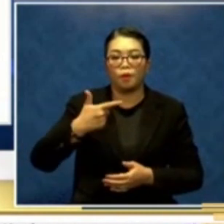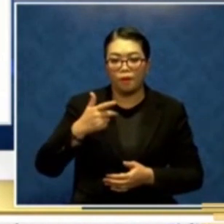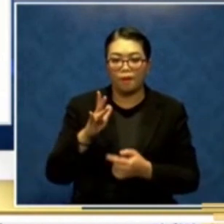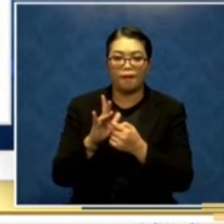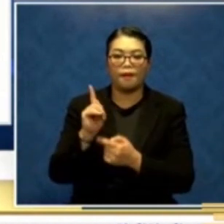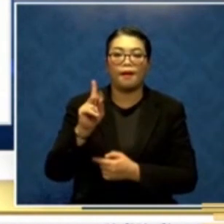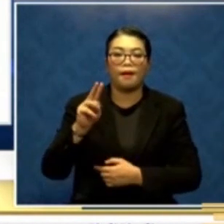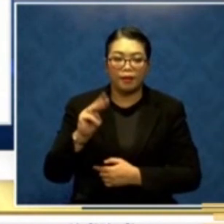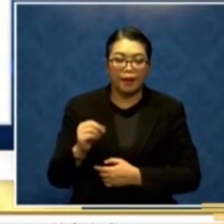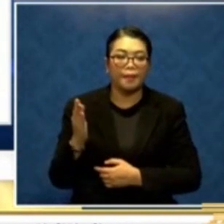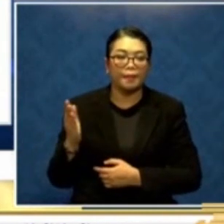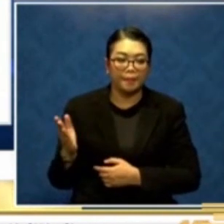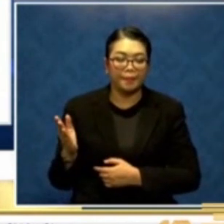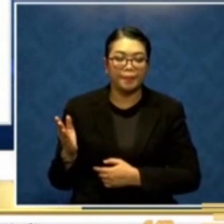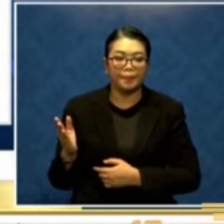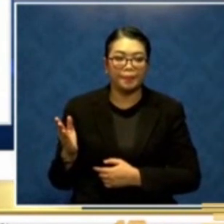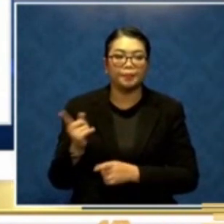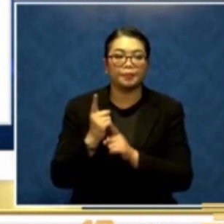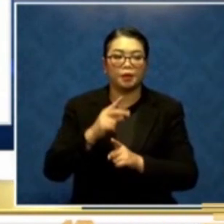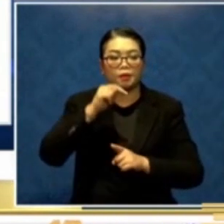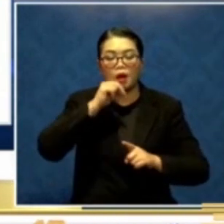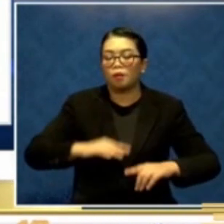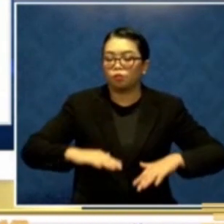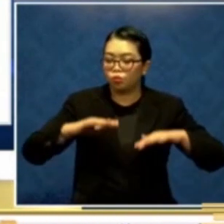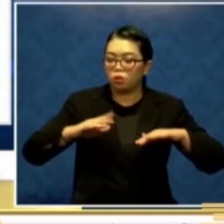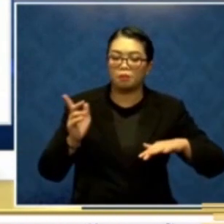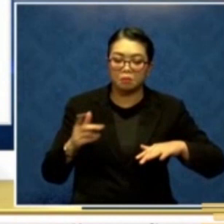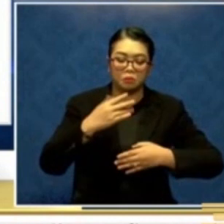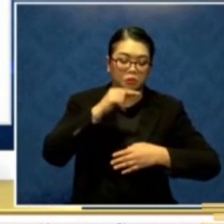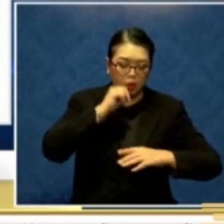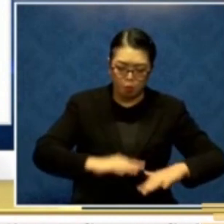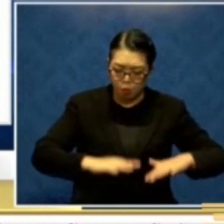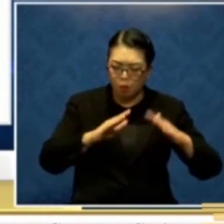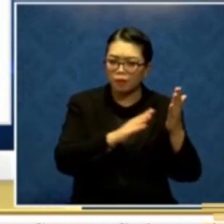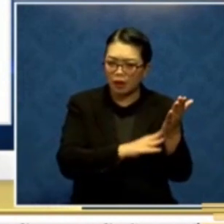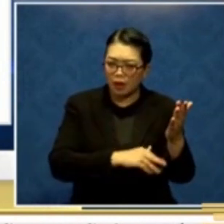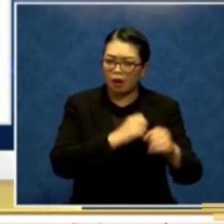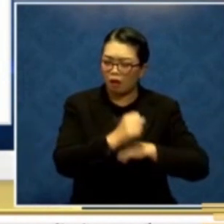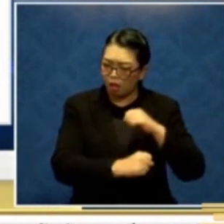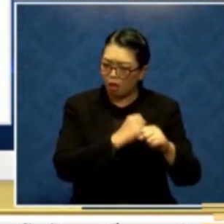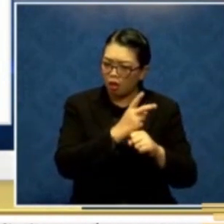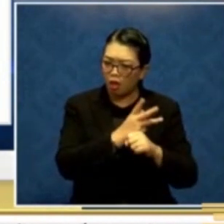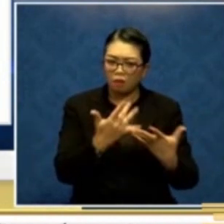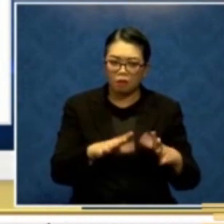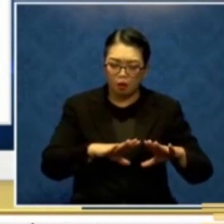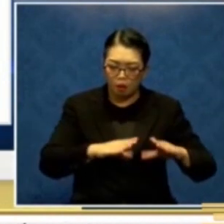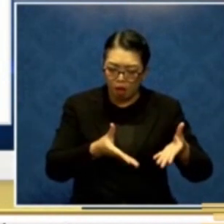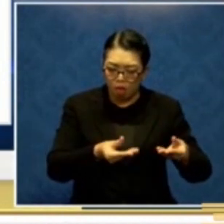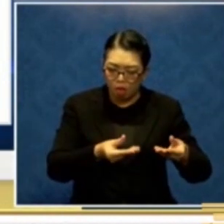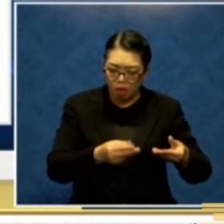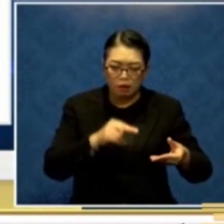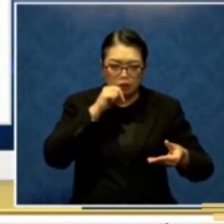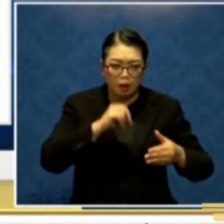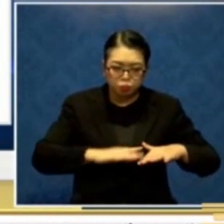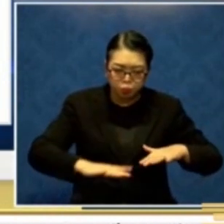21 หมู่บาน 4 เภทย และอย หมบาน โง สติ ชัย 4บาง จุดท่มขัง็ เวลานาน ไ่ ปีจนเกิดโคลและต่าข้ายน้ำ